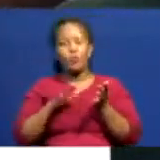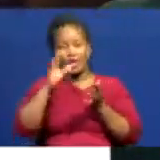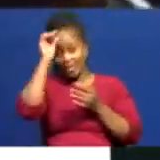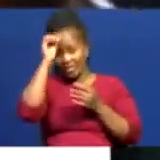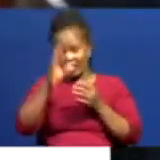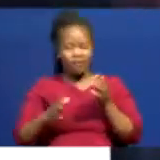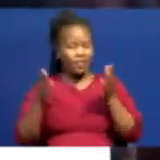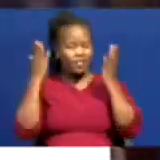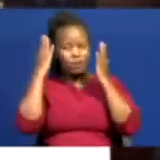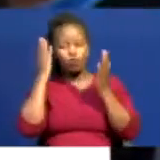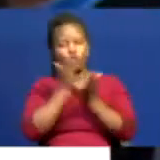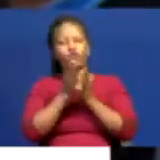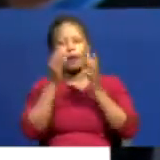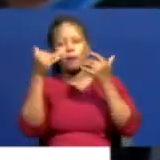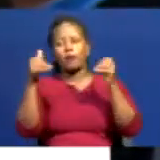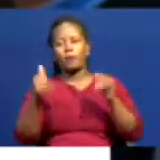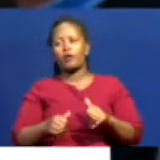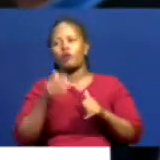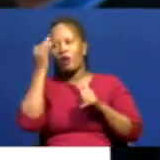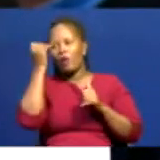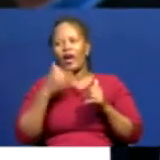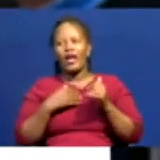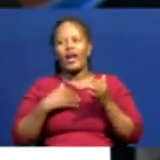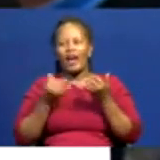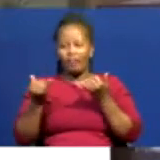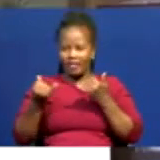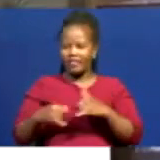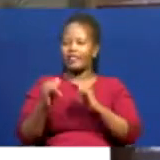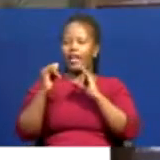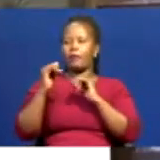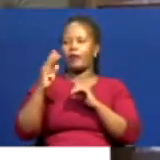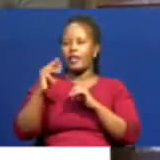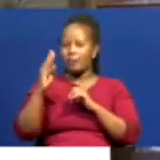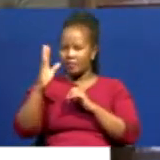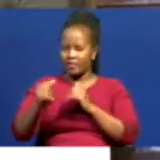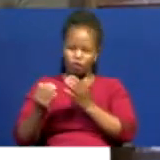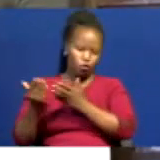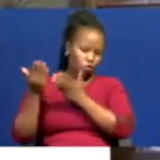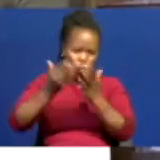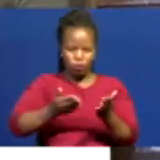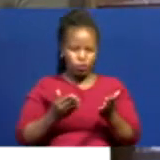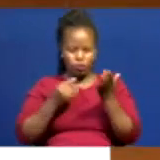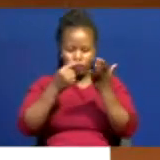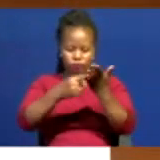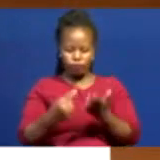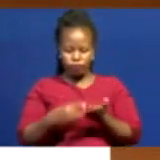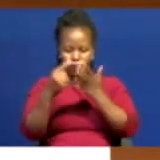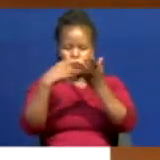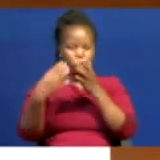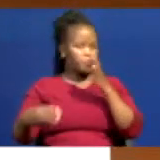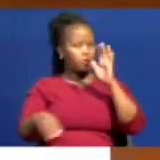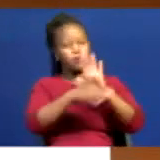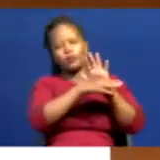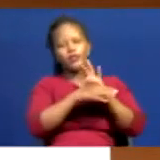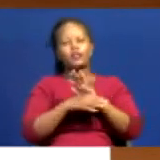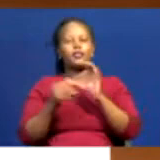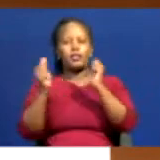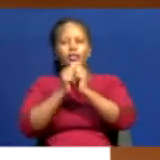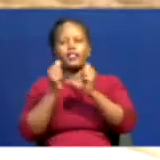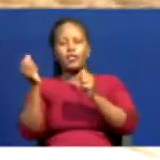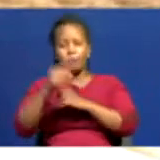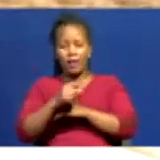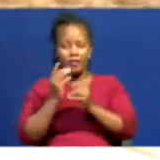haijabainika, huku kukiwa na vitisho kutoka kwa wawakilishi wadi vya kuwasilisha hoja ya kuondolewa kwake afisini miezi 10 baada